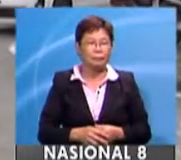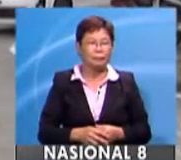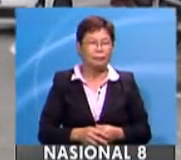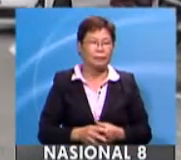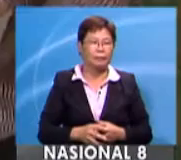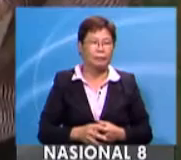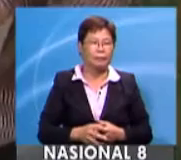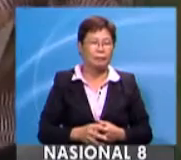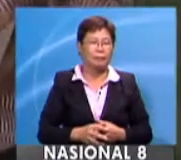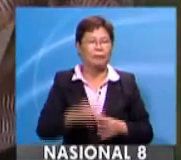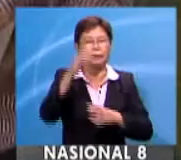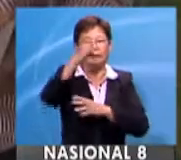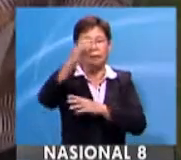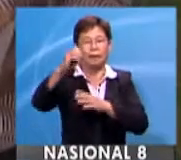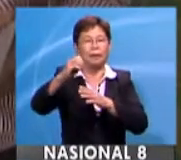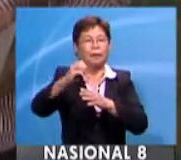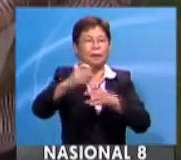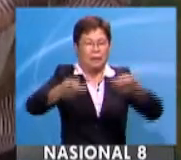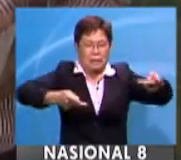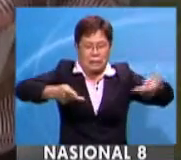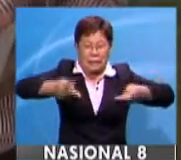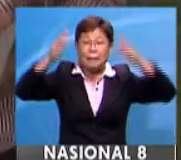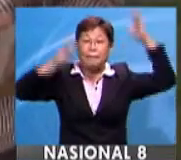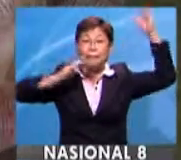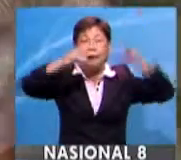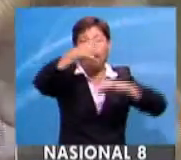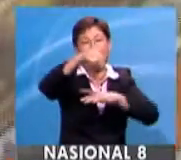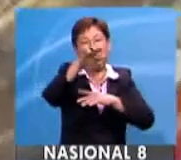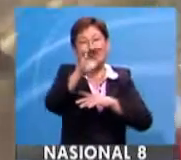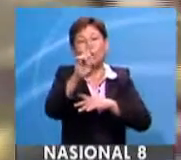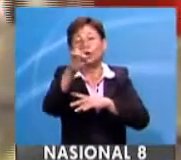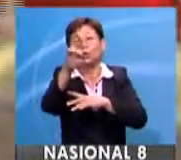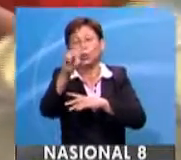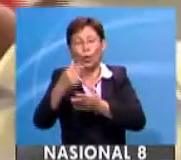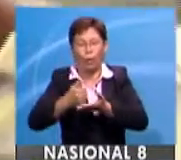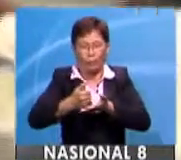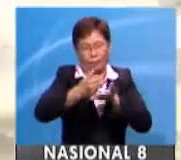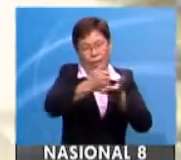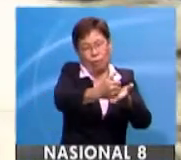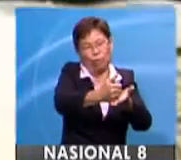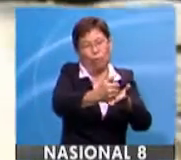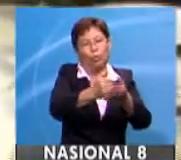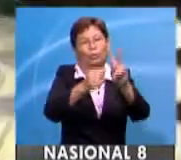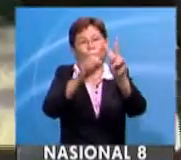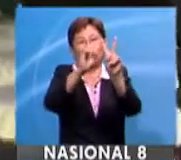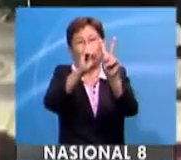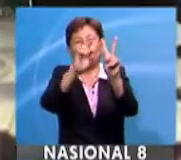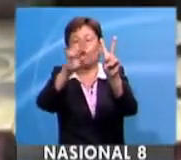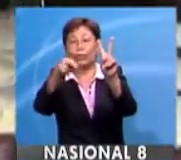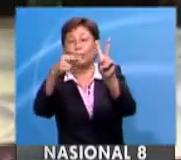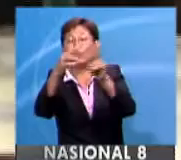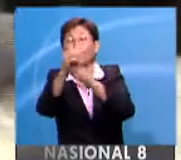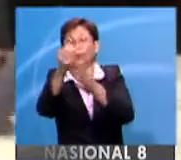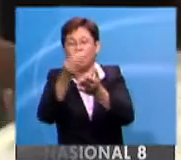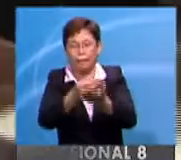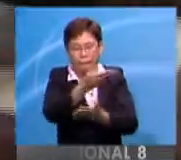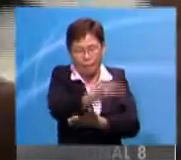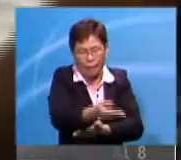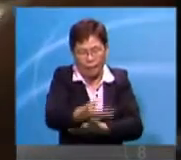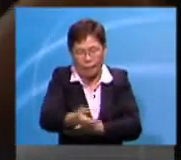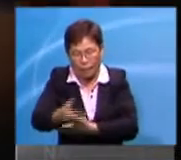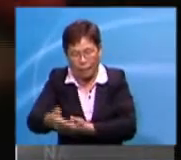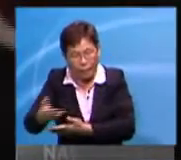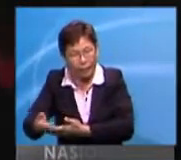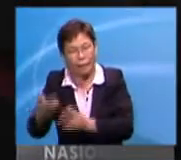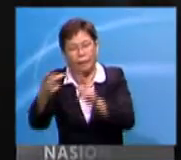kita Syarikat pengeluaran kereta tempatan produa juga menghulurkan bantuan berjumlah R Rib berupa barang keperluan asas